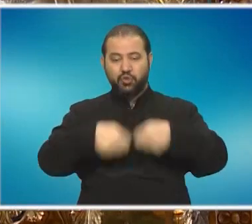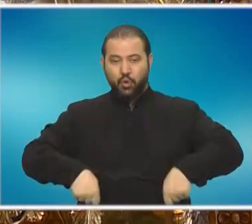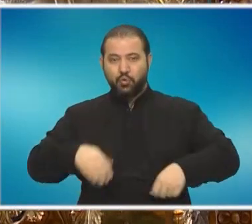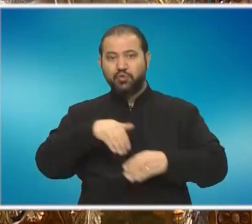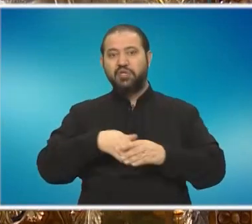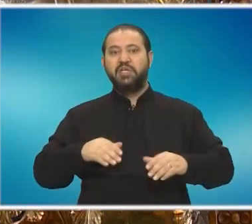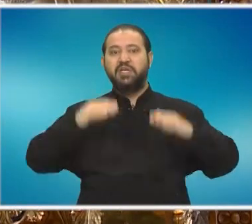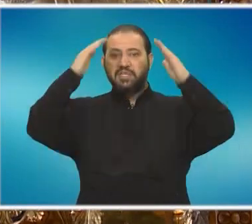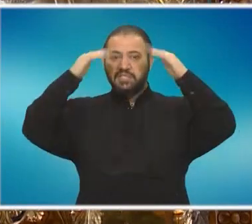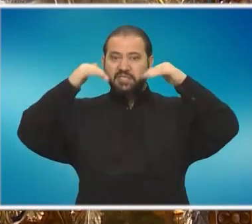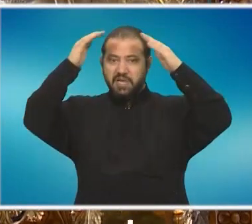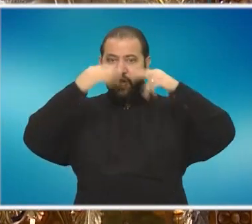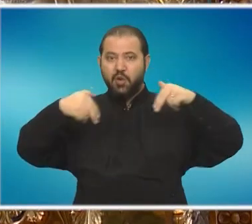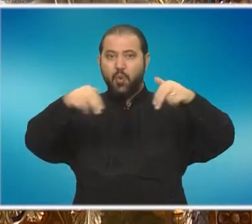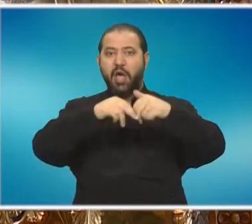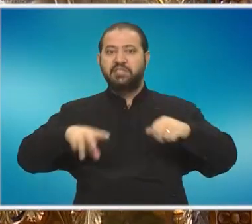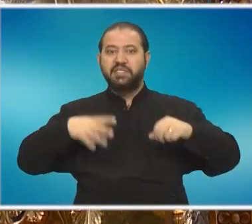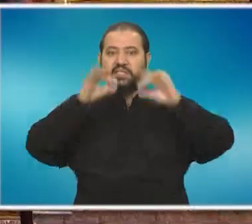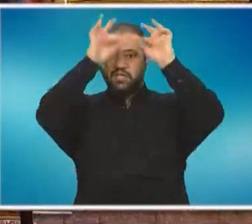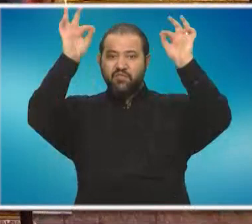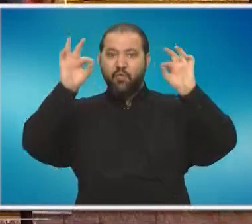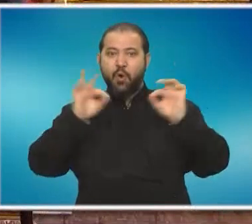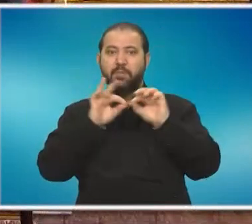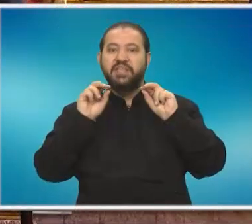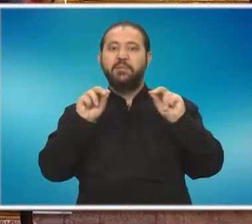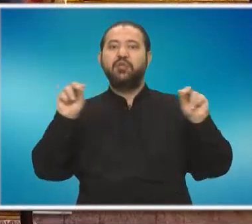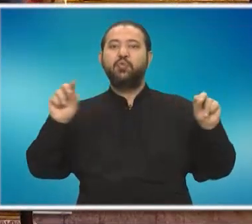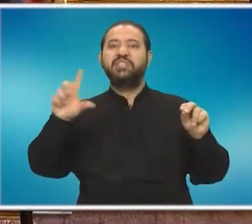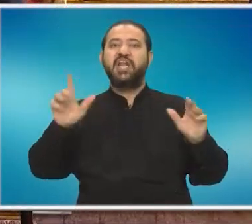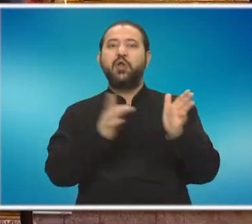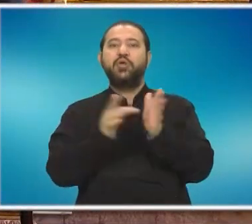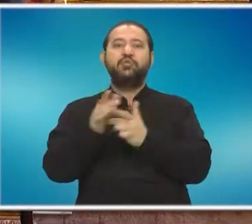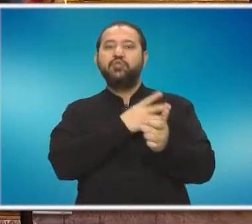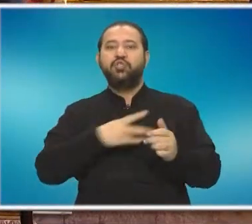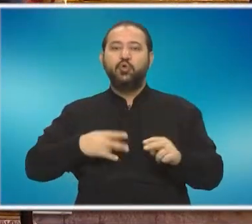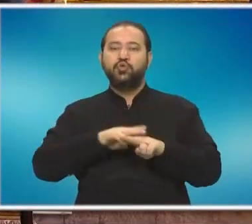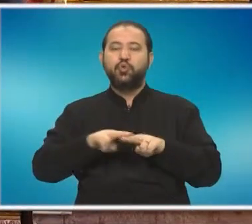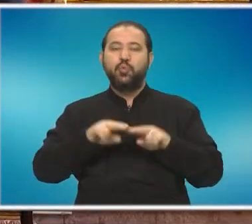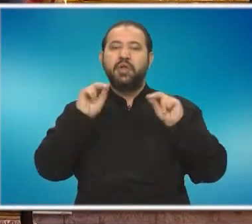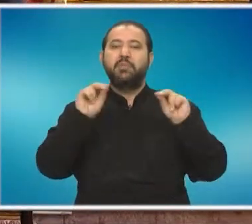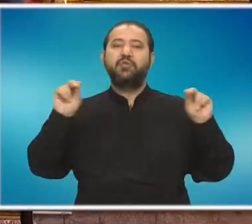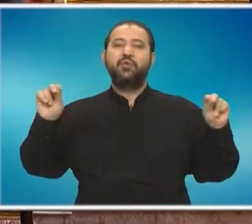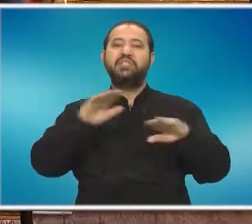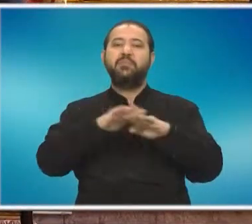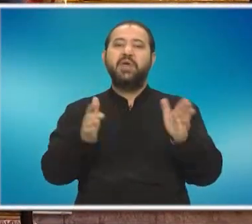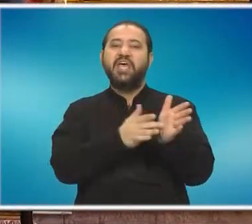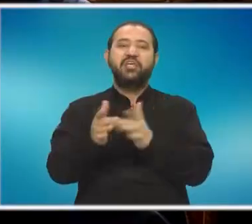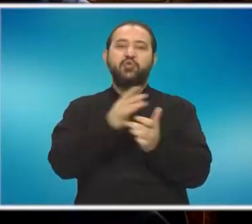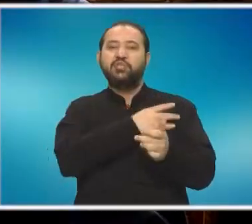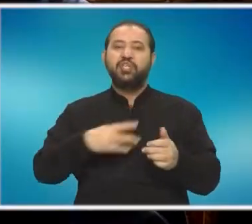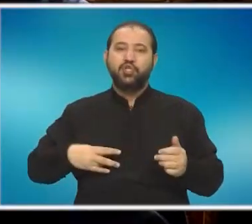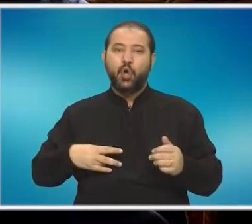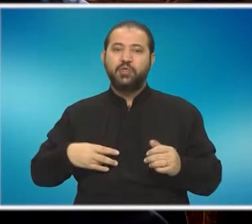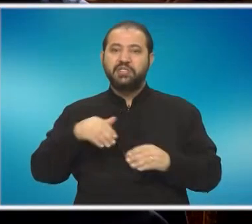în zilele noastre există forme de mărturisire a lui Hristos. Cum îl mărturisim noi pe Hristos în zilele noastre?